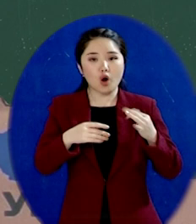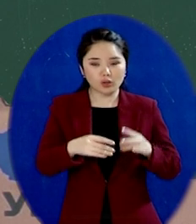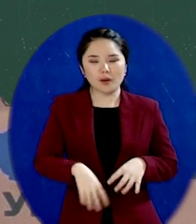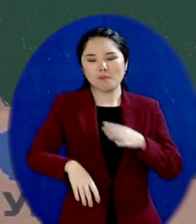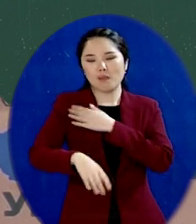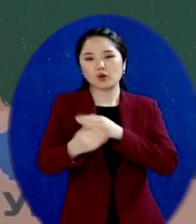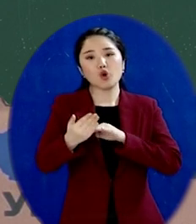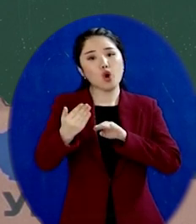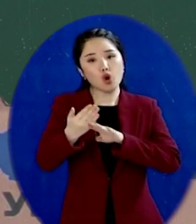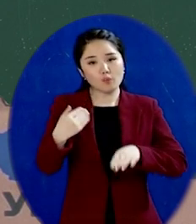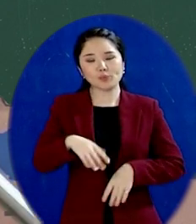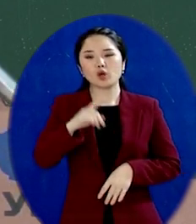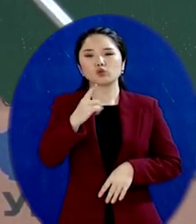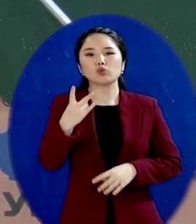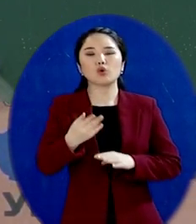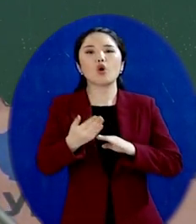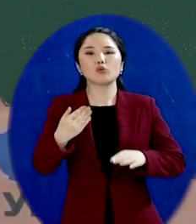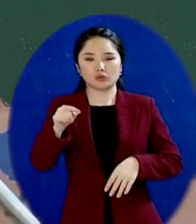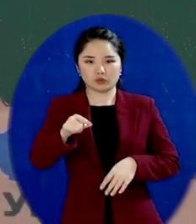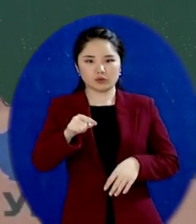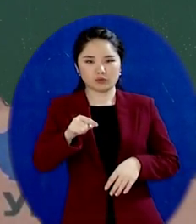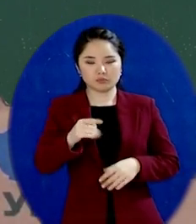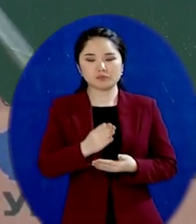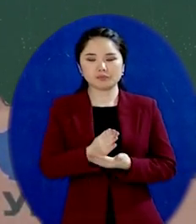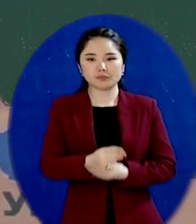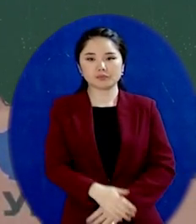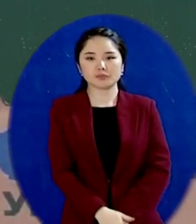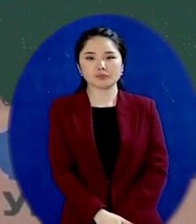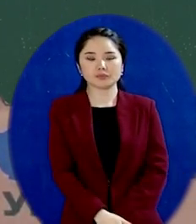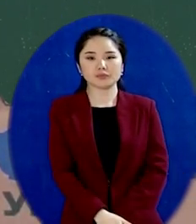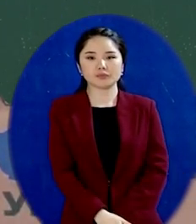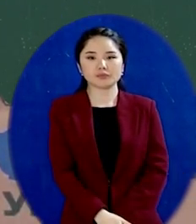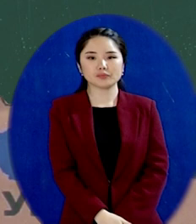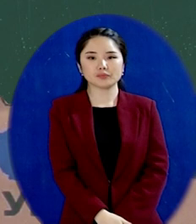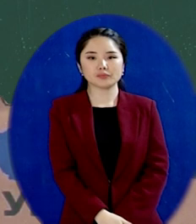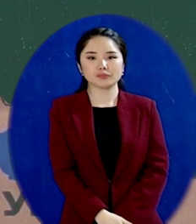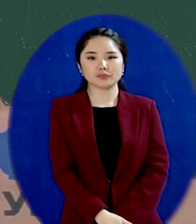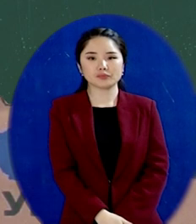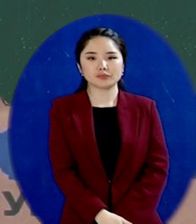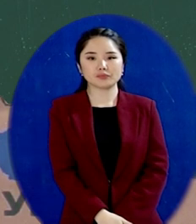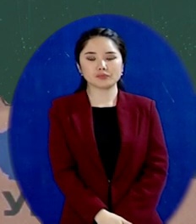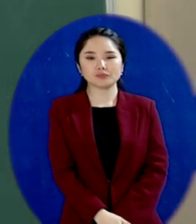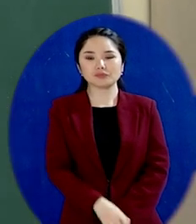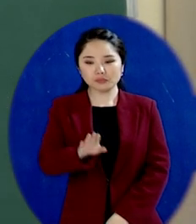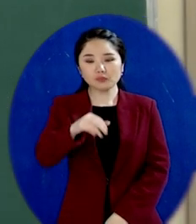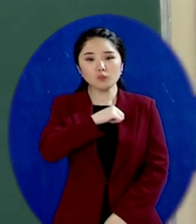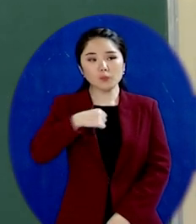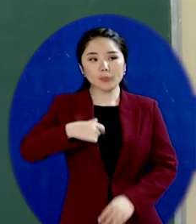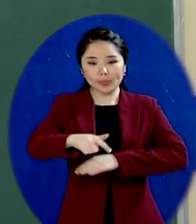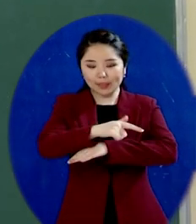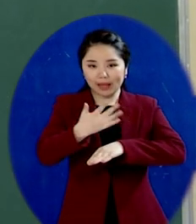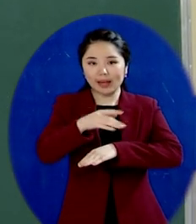өмнө, зүүн өмнө гэсэн зураглал байж гэнэ. Тэгвэл бүгдээрээ өөрийнхөө